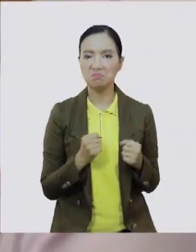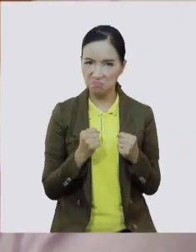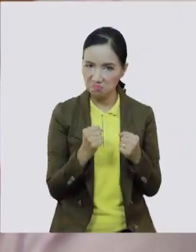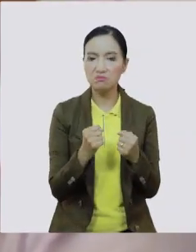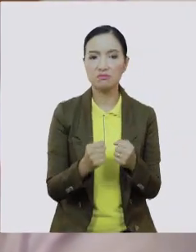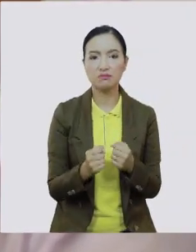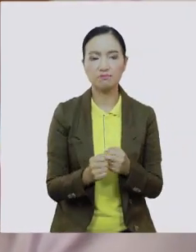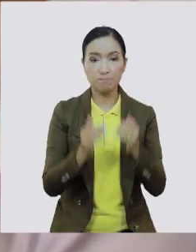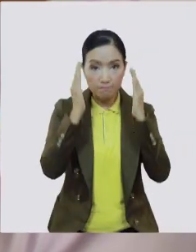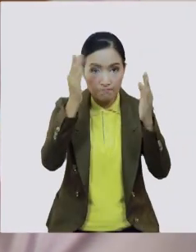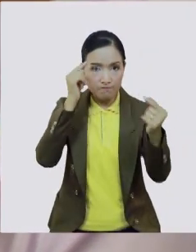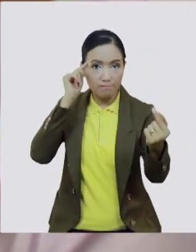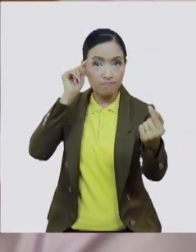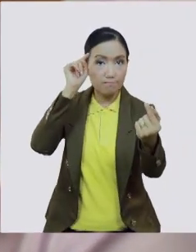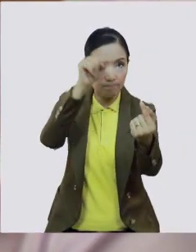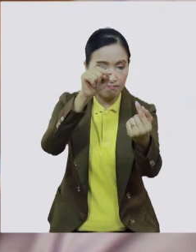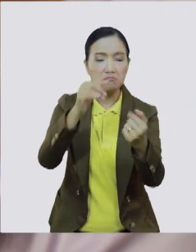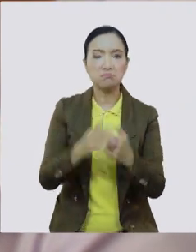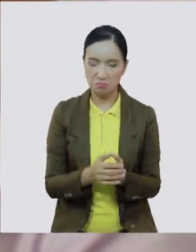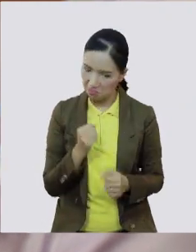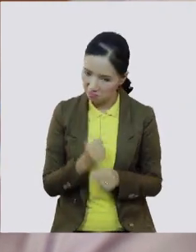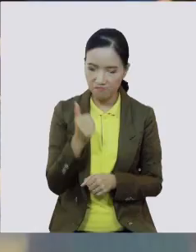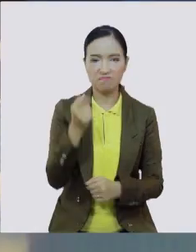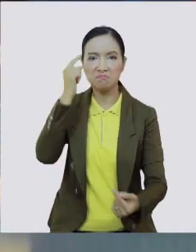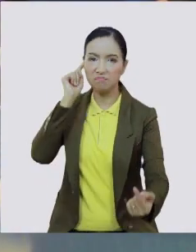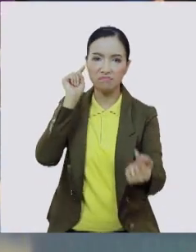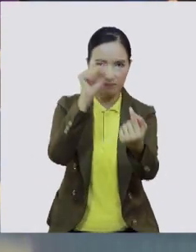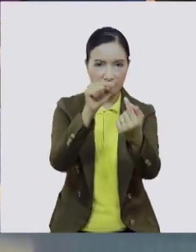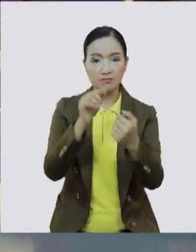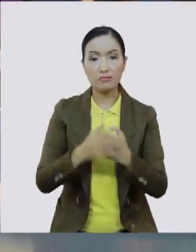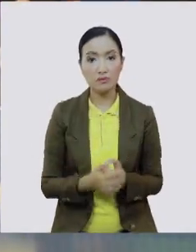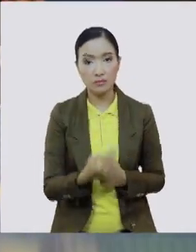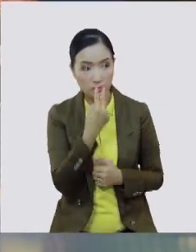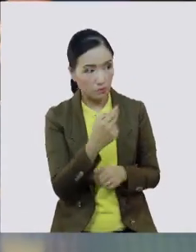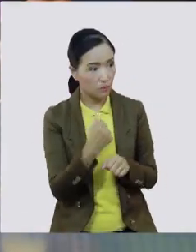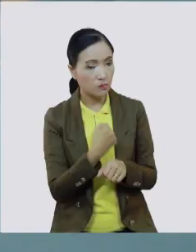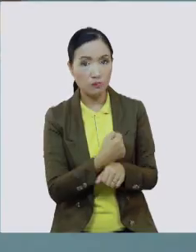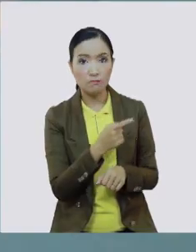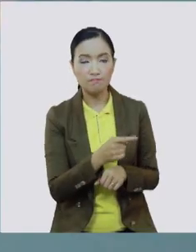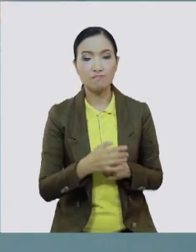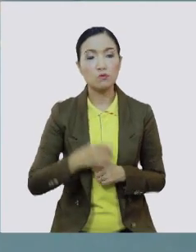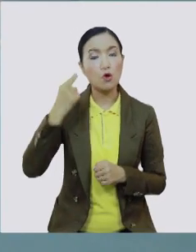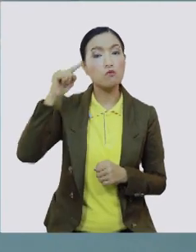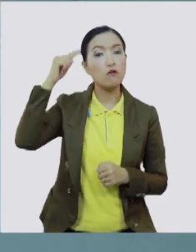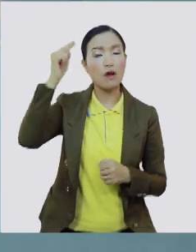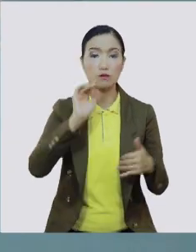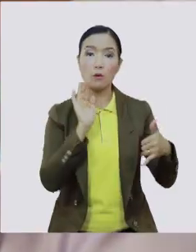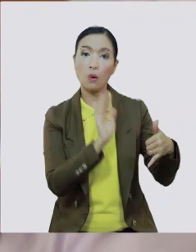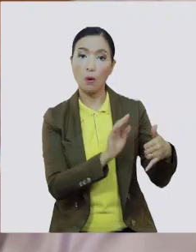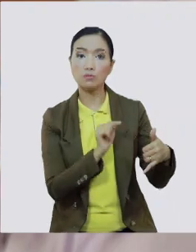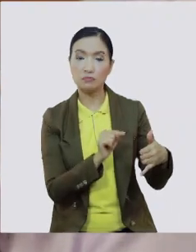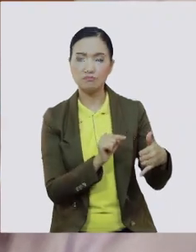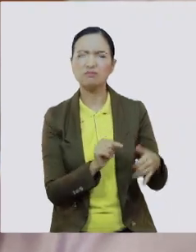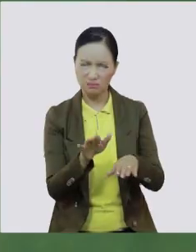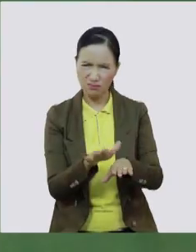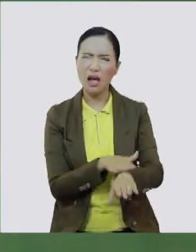ายามเหมือนตั้งเป้าไว้ใช่ไหม ครับ เพื่อ แล้วต้องทำให้ได้ ต้องทำให้ได้ แล้วเห็นแบบนี้ซ้อมแบบนี้แล้วเนี่ยคิดว่าความฝันของเขาความหวังเขาเนี่ย